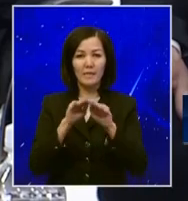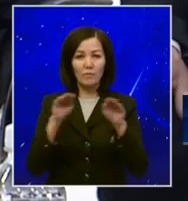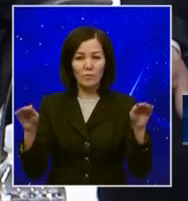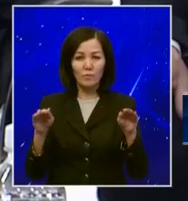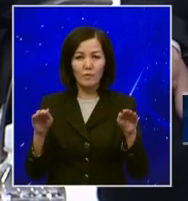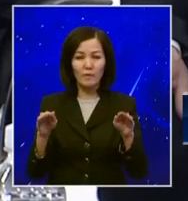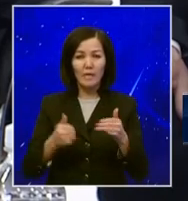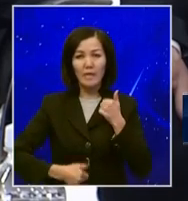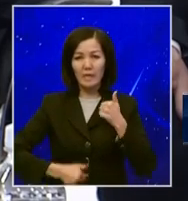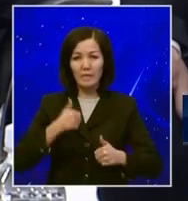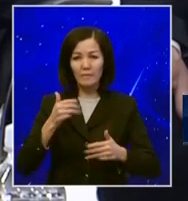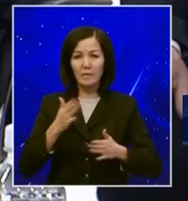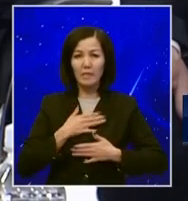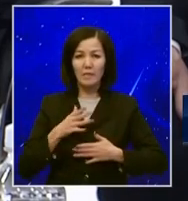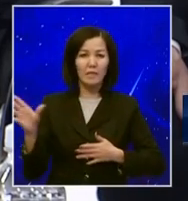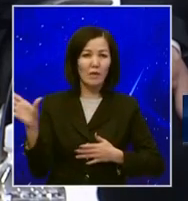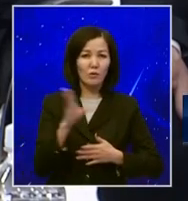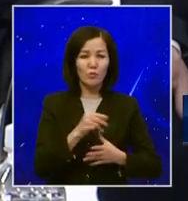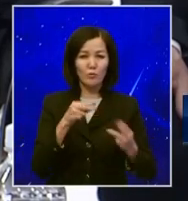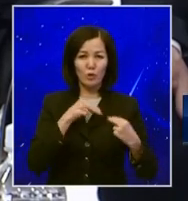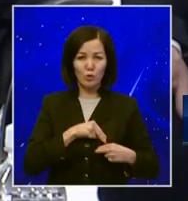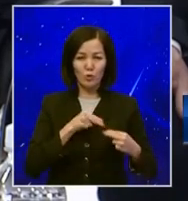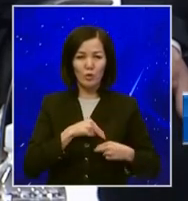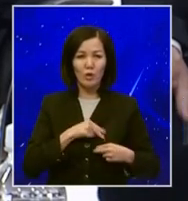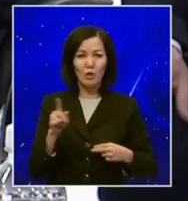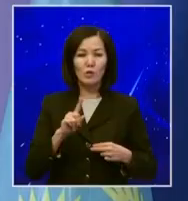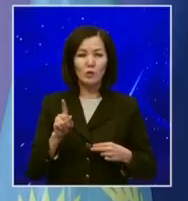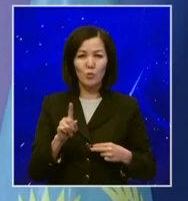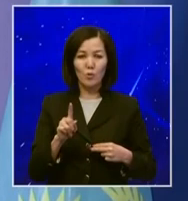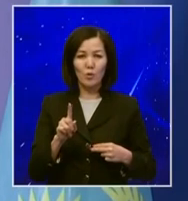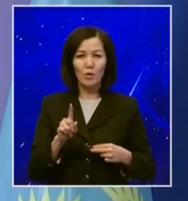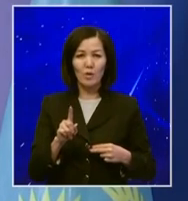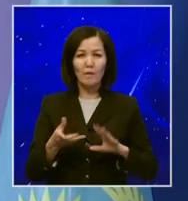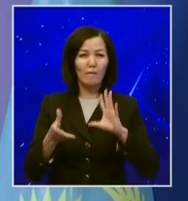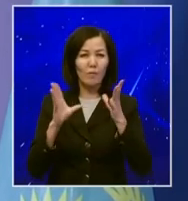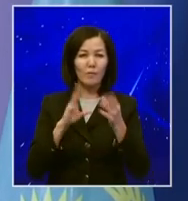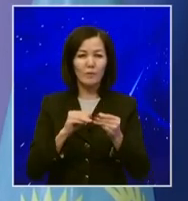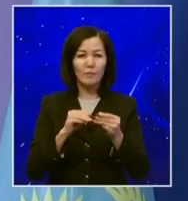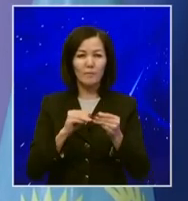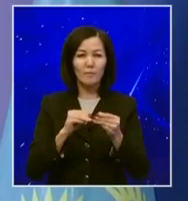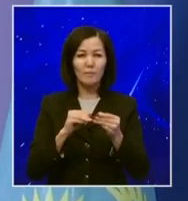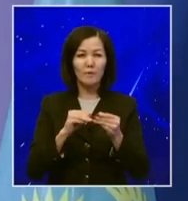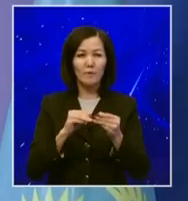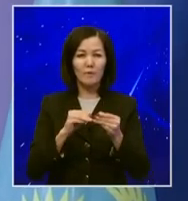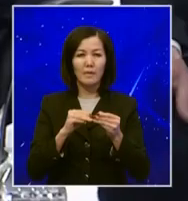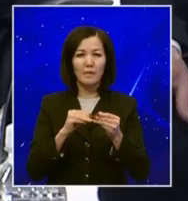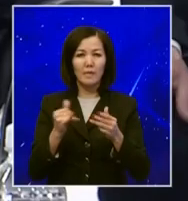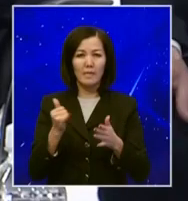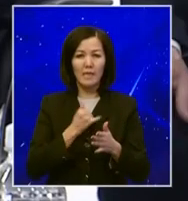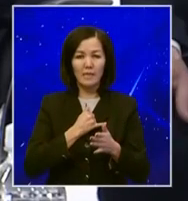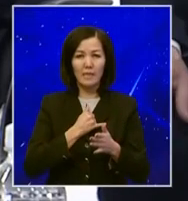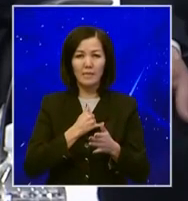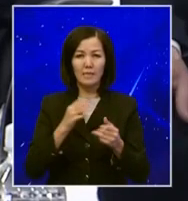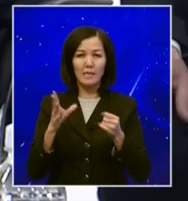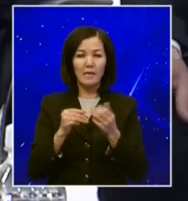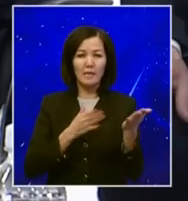гордимся, считаем, что это наш общий труд, то, что в общем объеме ВРП, а у нас для аграрной области